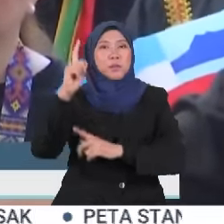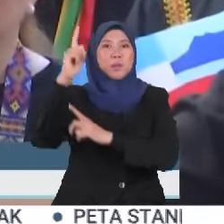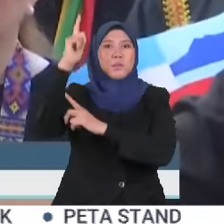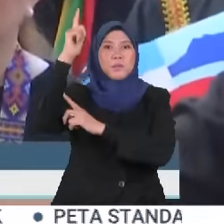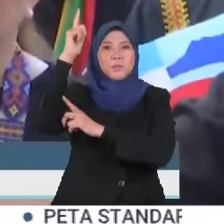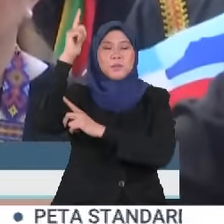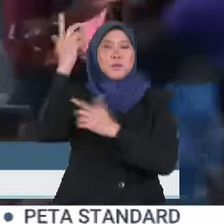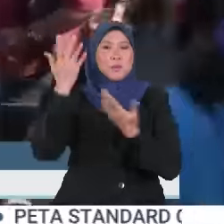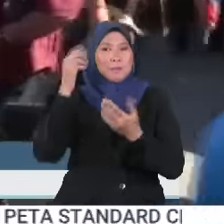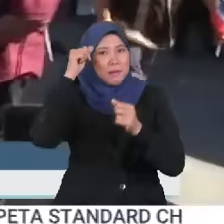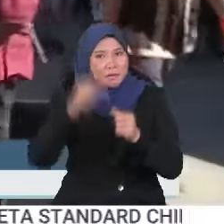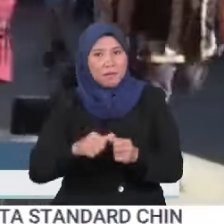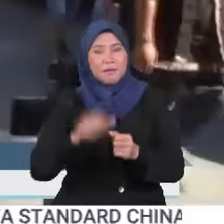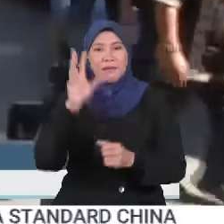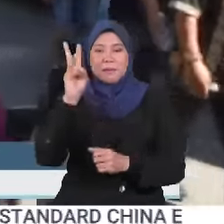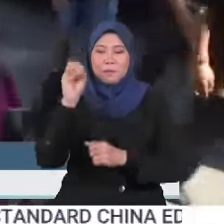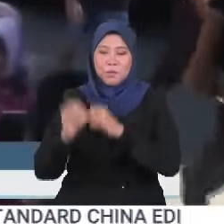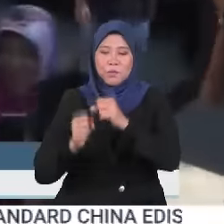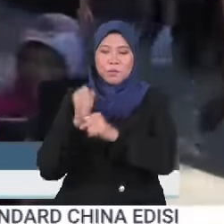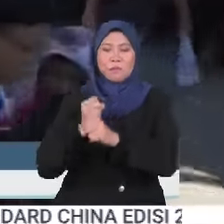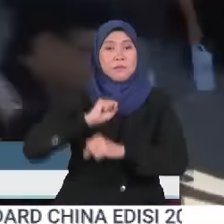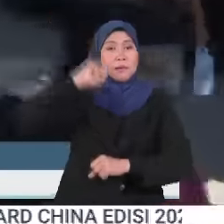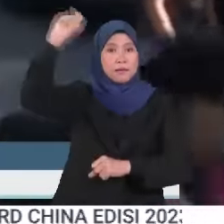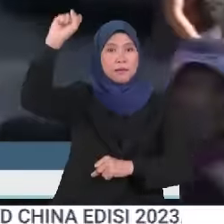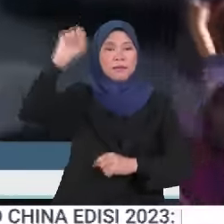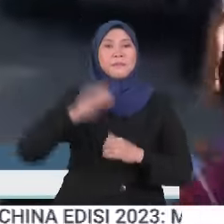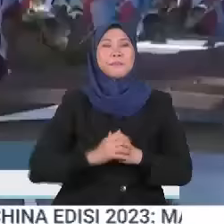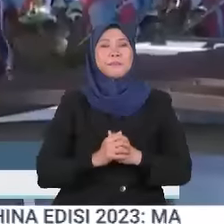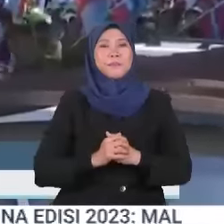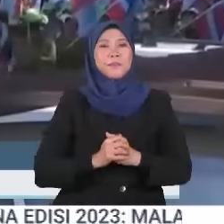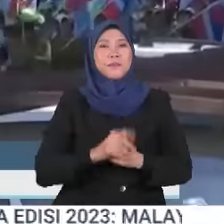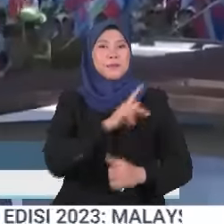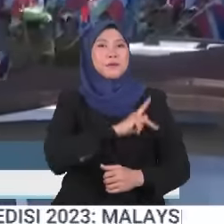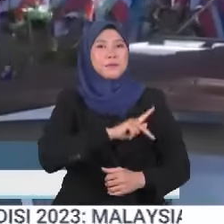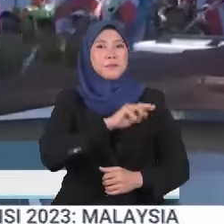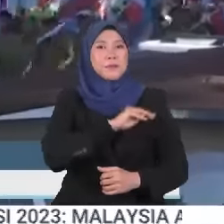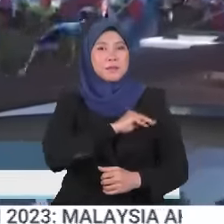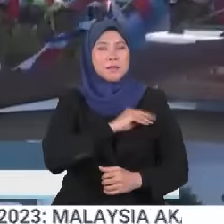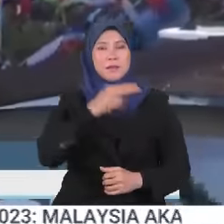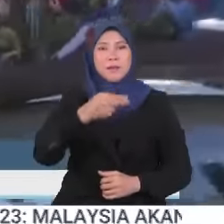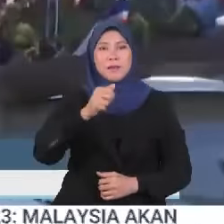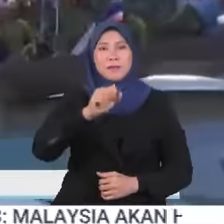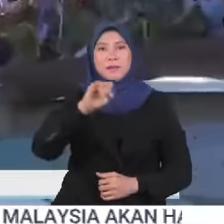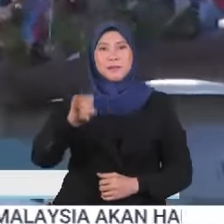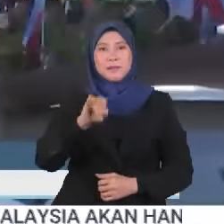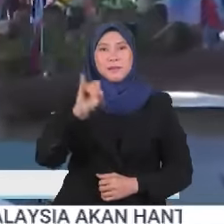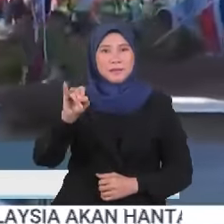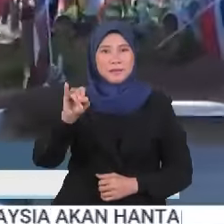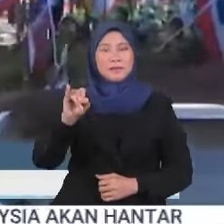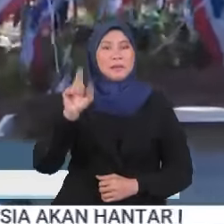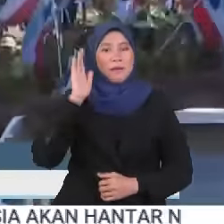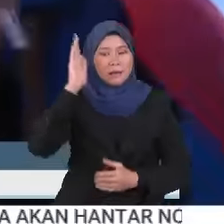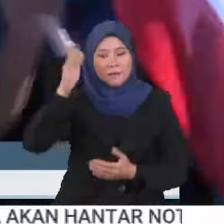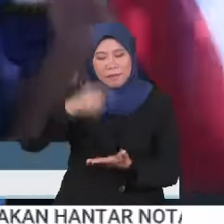60 tahun merdeka dimana ketua menteri yang terhormat Datu Sri Panglima hajiji akan